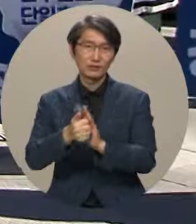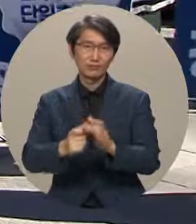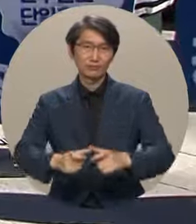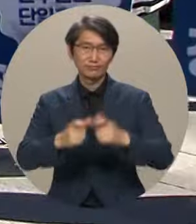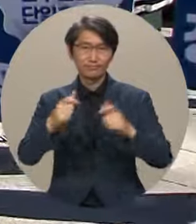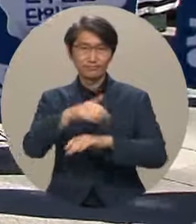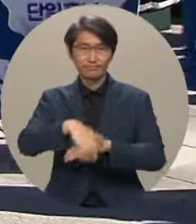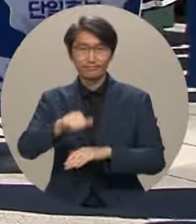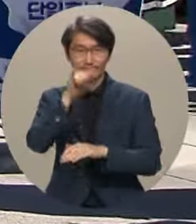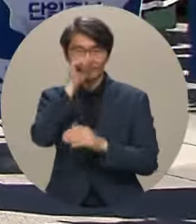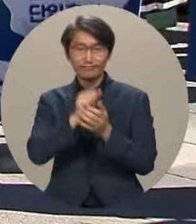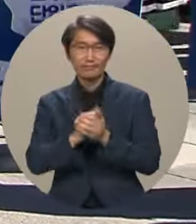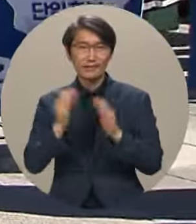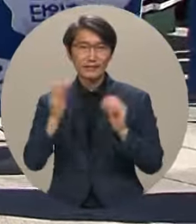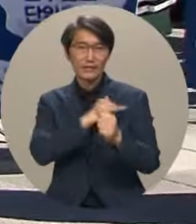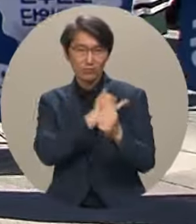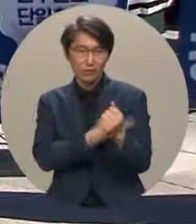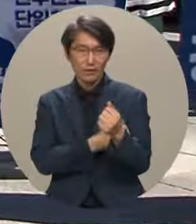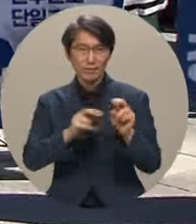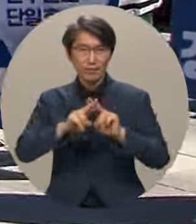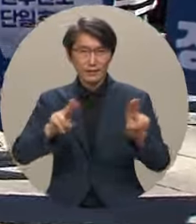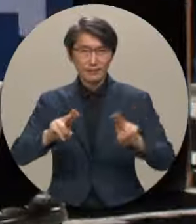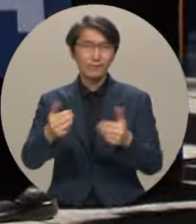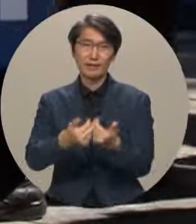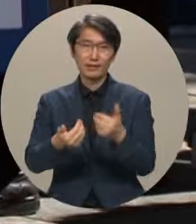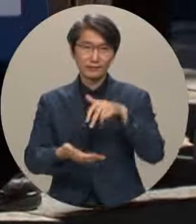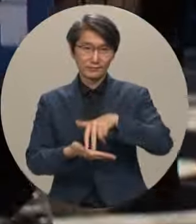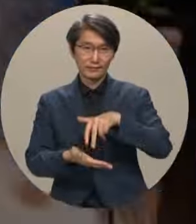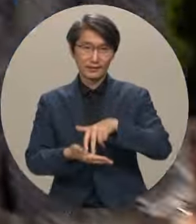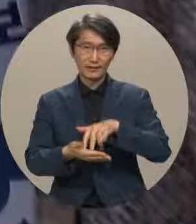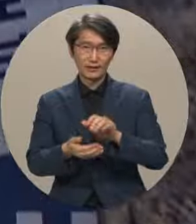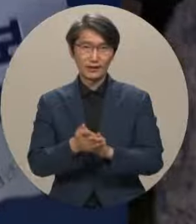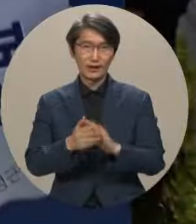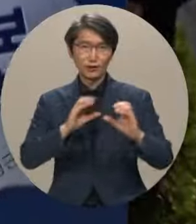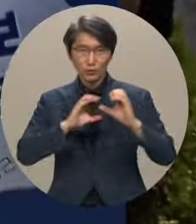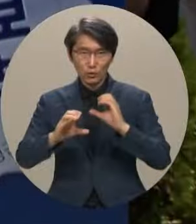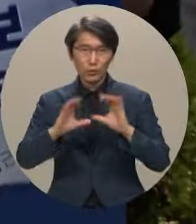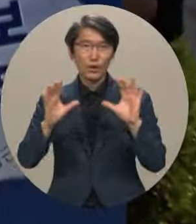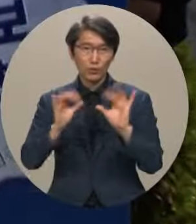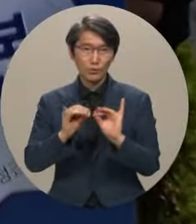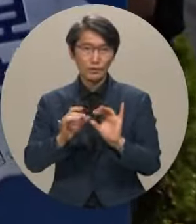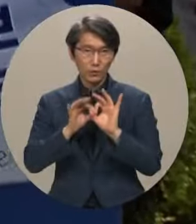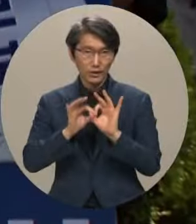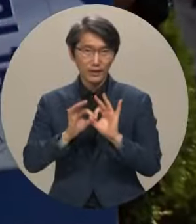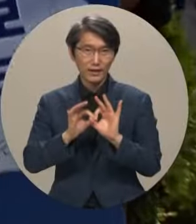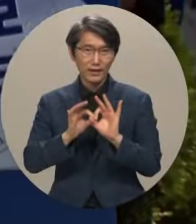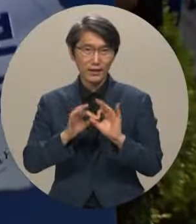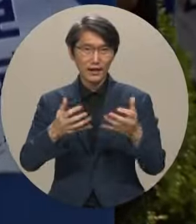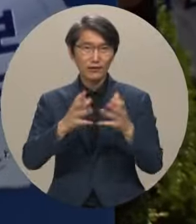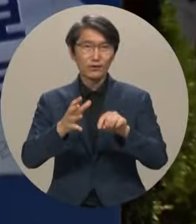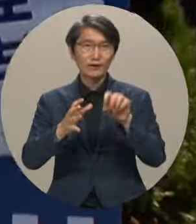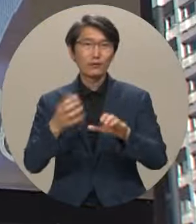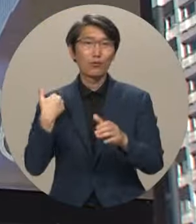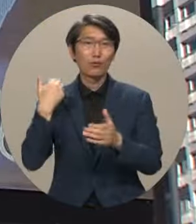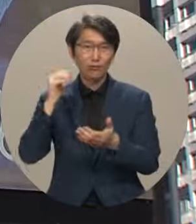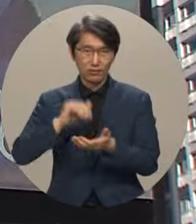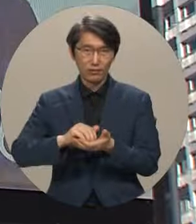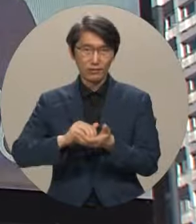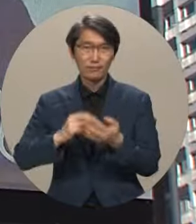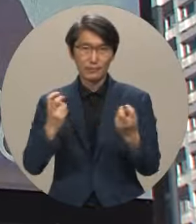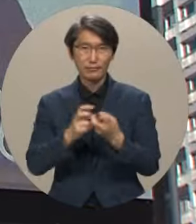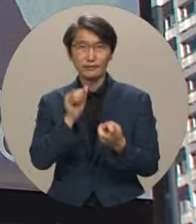예정입니다. 학생인권조례 폐지는 반대하는 입장으로 소통과 공감을 통한 학교 공동체 복원을